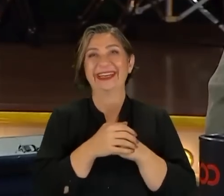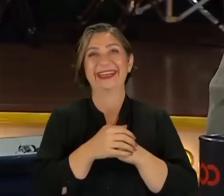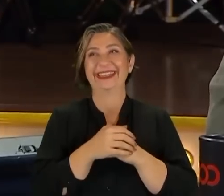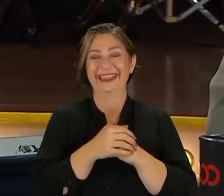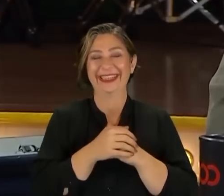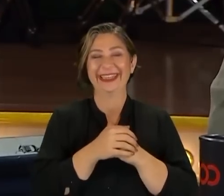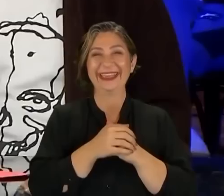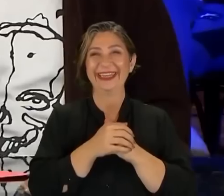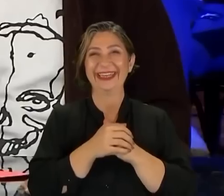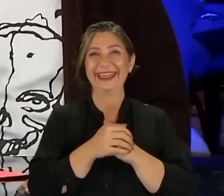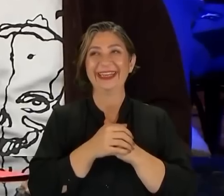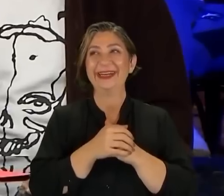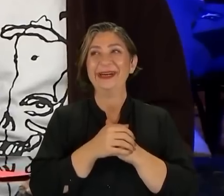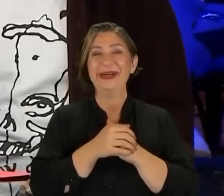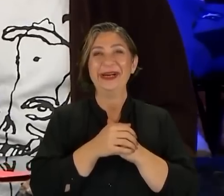Öyle bir grup.